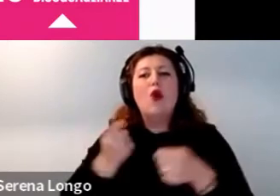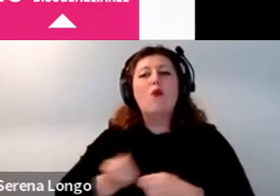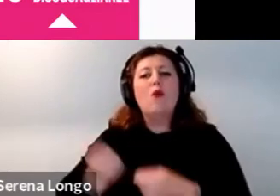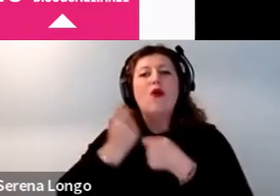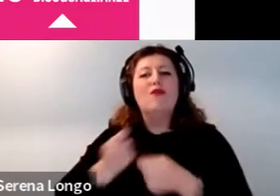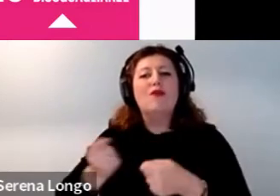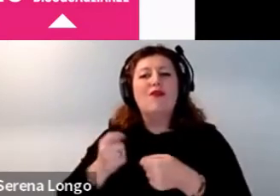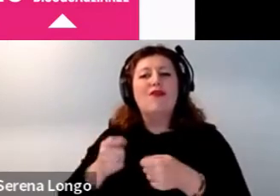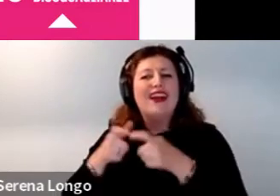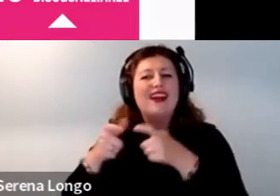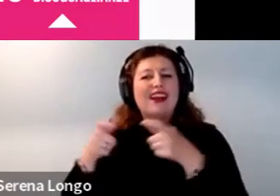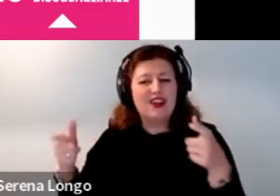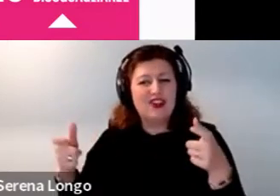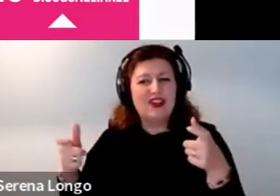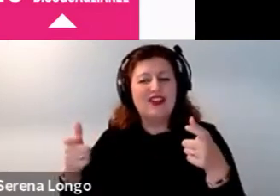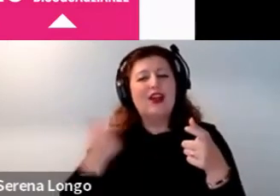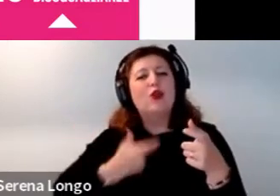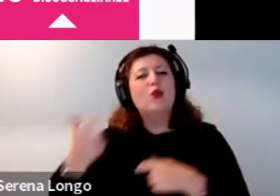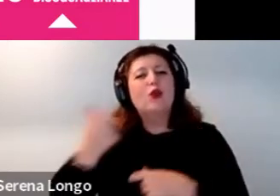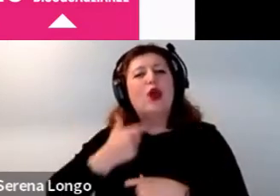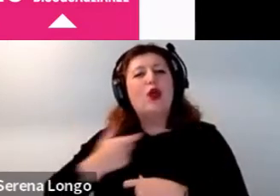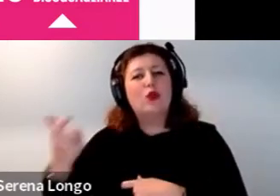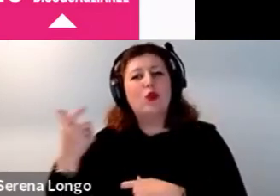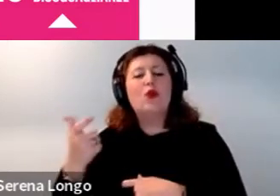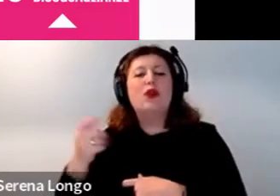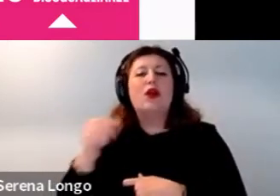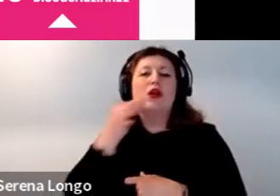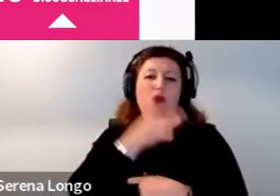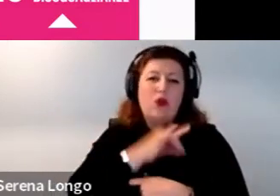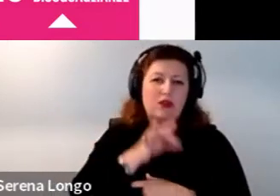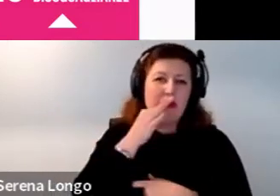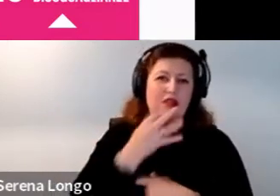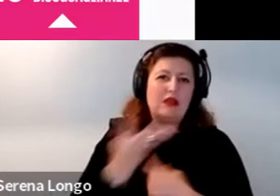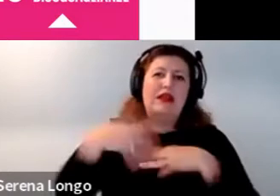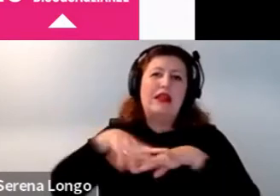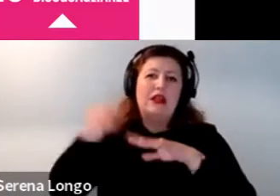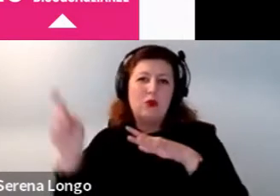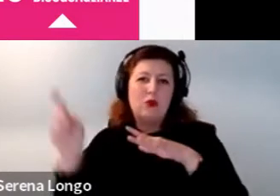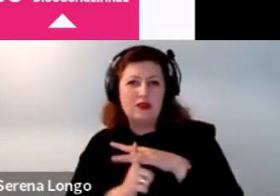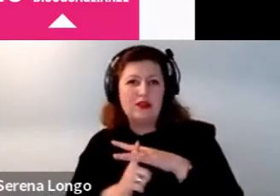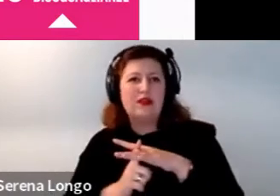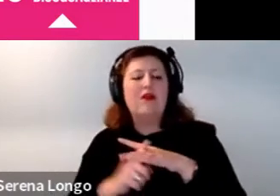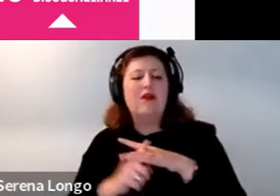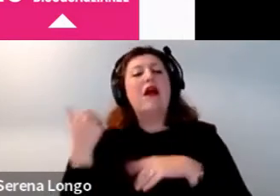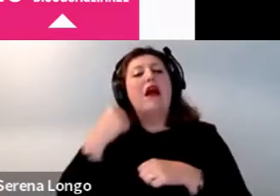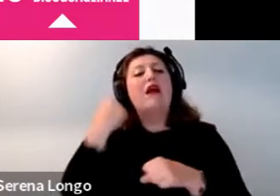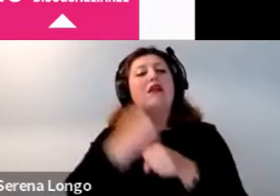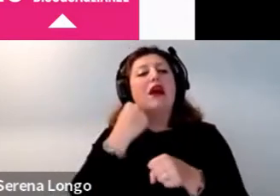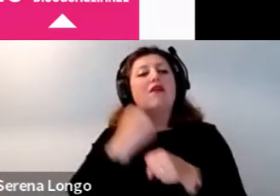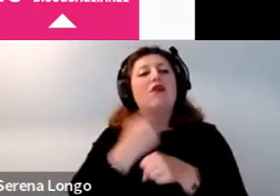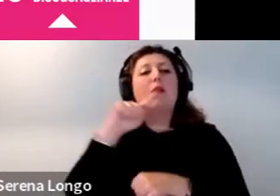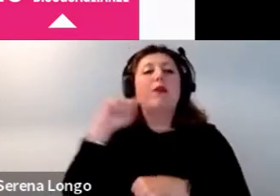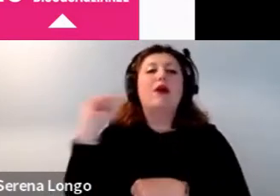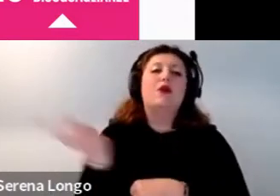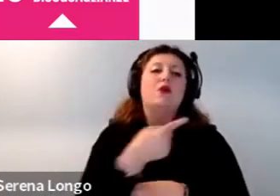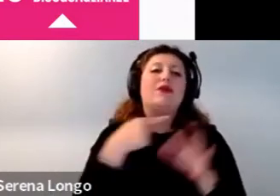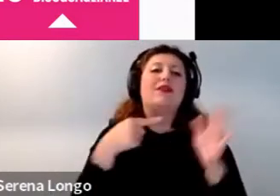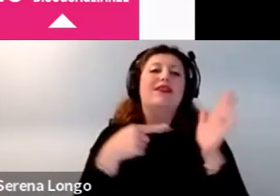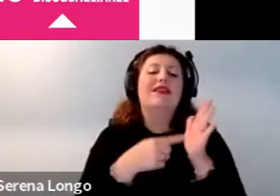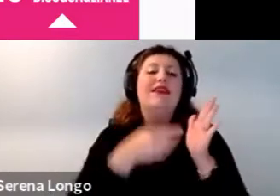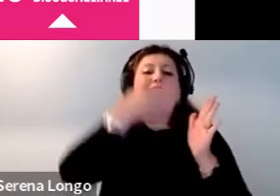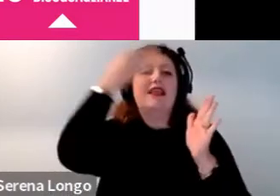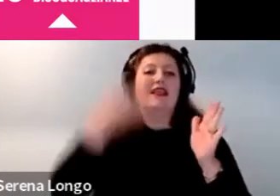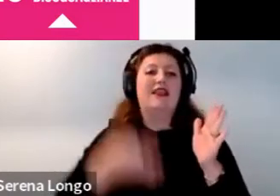duratura, inclusiva e sostenibile, la piena occupazione e il lavoro dignitoso per tutti.